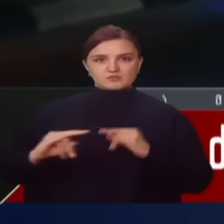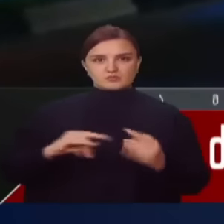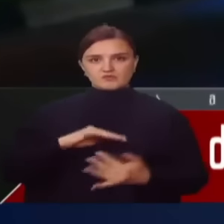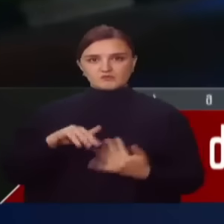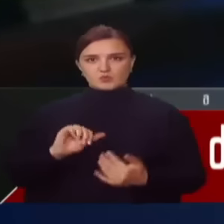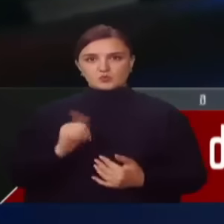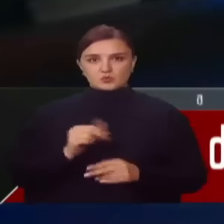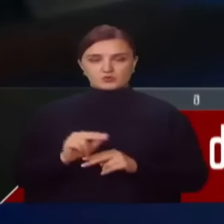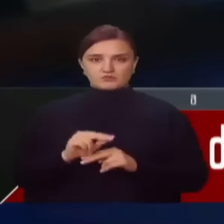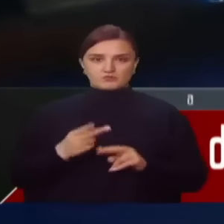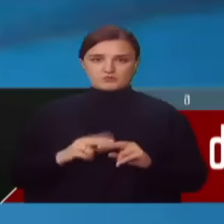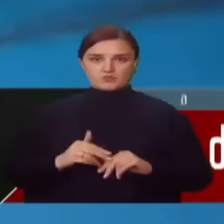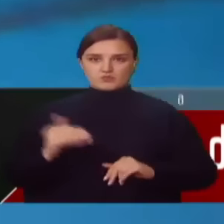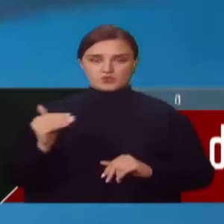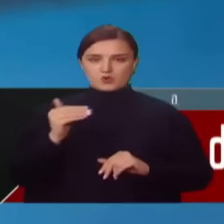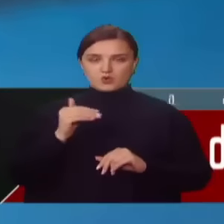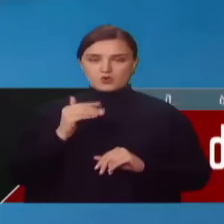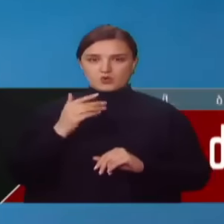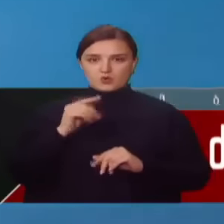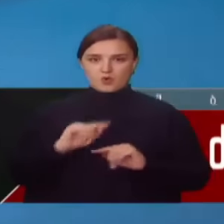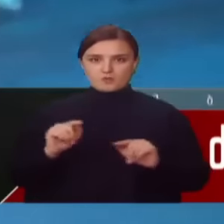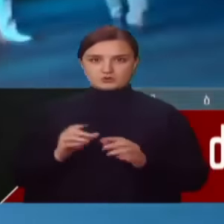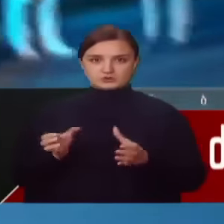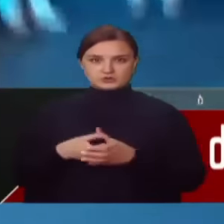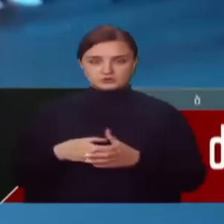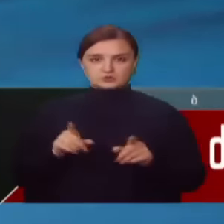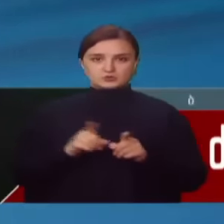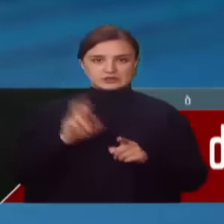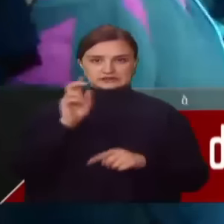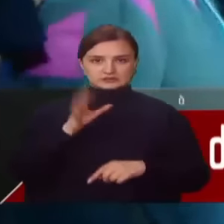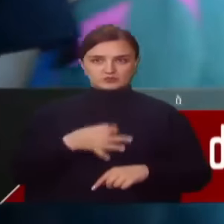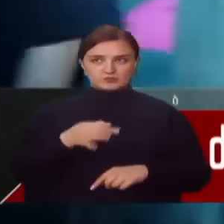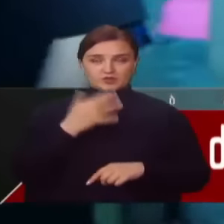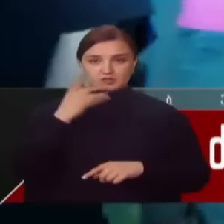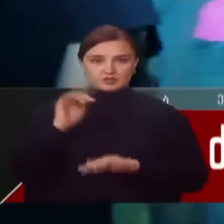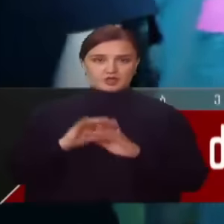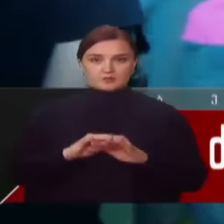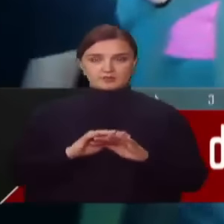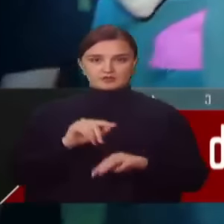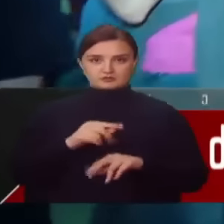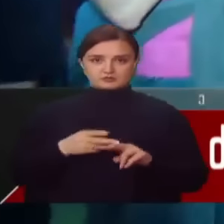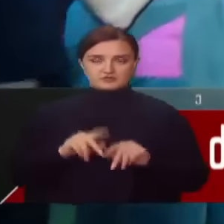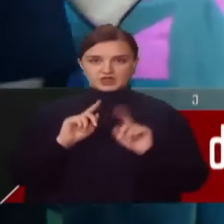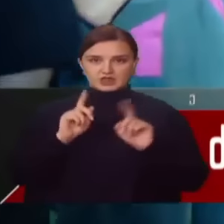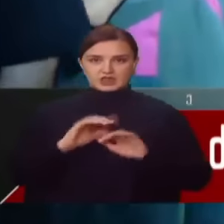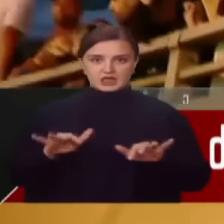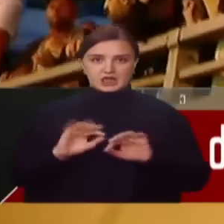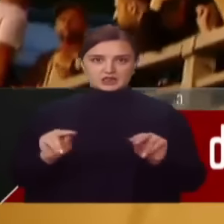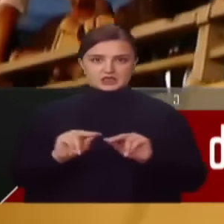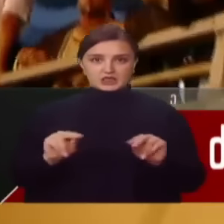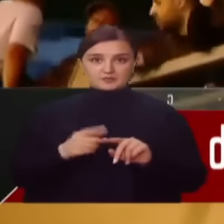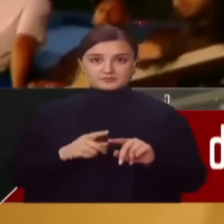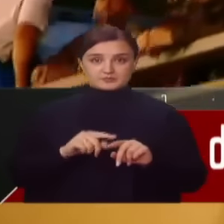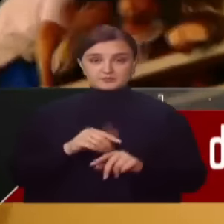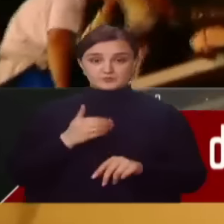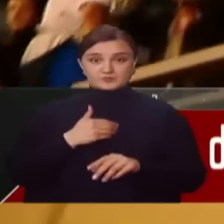ცალკეული ოპოზიციონერი პოლიტიკოსები და არასამთავრობო ორგანიზაციები მართავენ უცხოური დაფინანსების მეშვეობით. გეგმის სისრულეში მოყვანის მიზნით კი